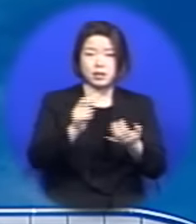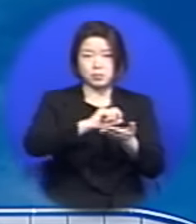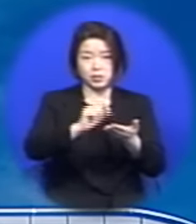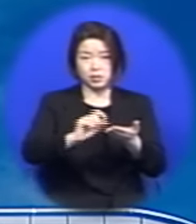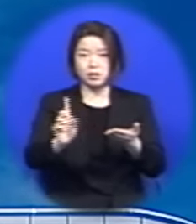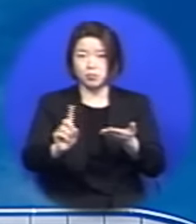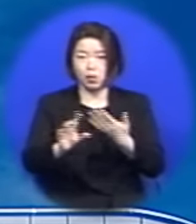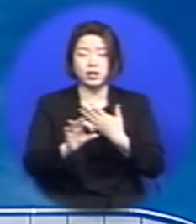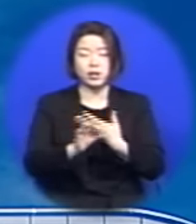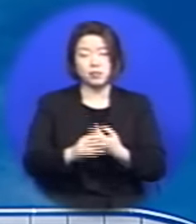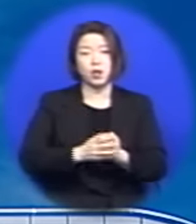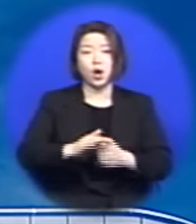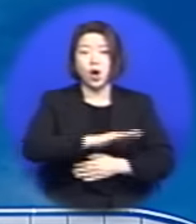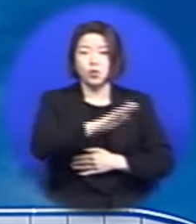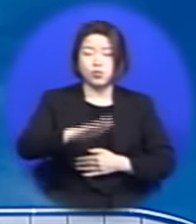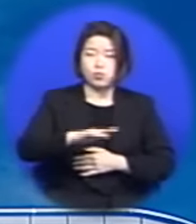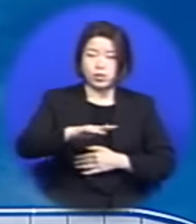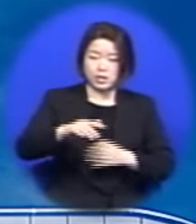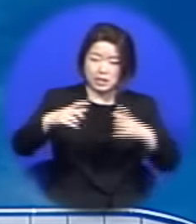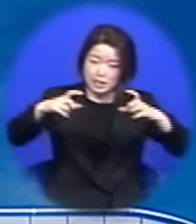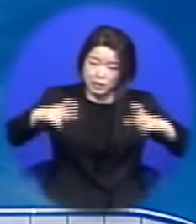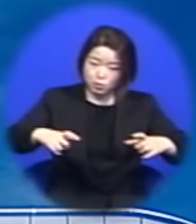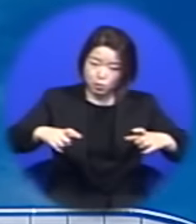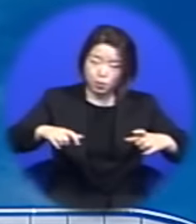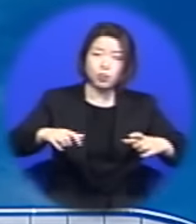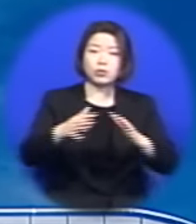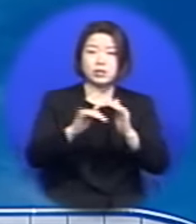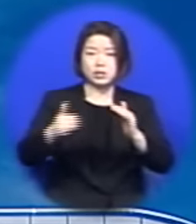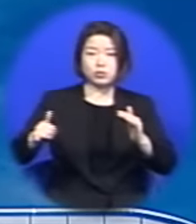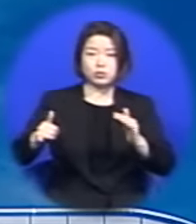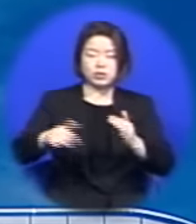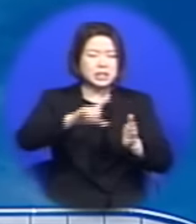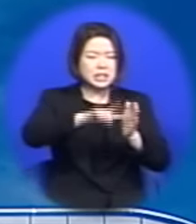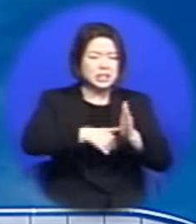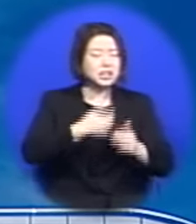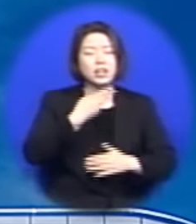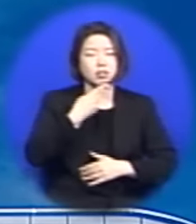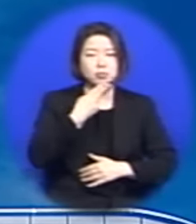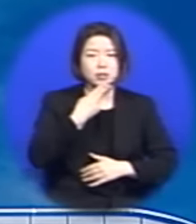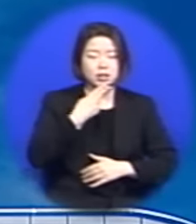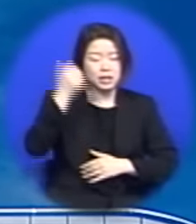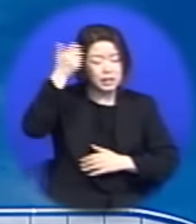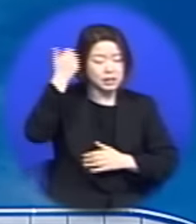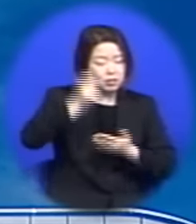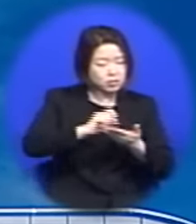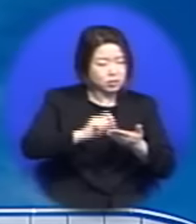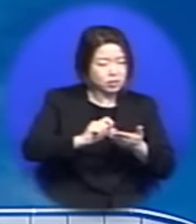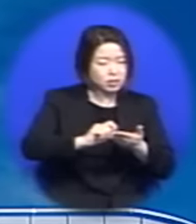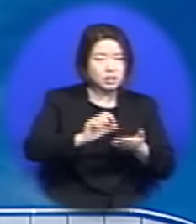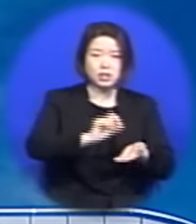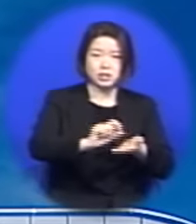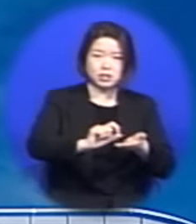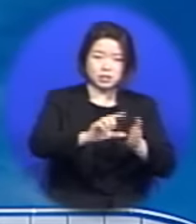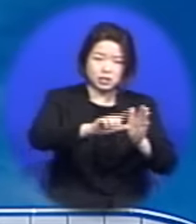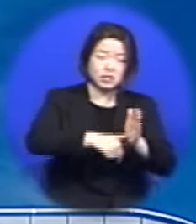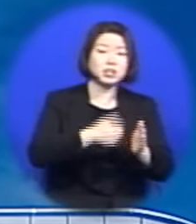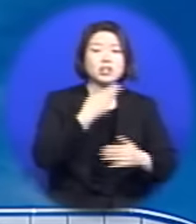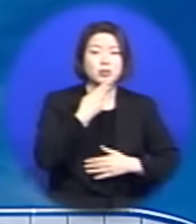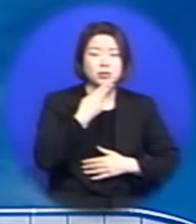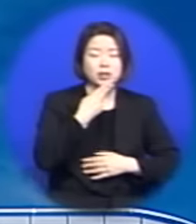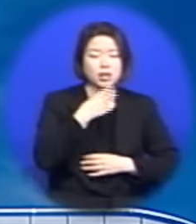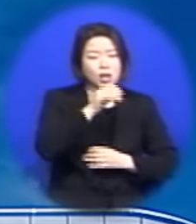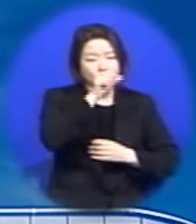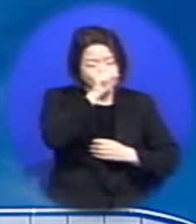쓰시기를 우리 속회이 시간이 없대요 시간이 영성일기를 쓸 시간이 영성일기 쓰면 좋긴